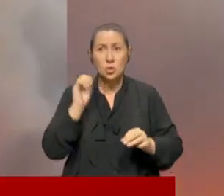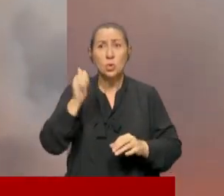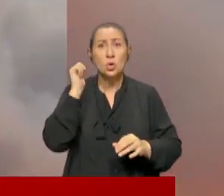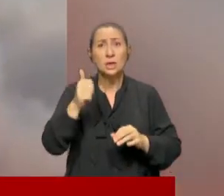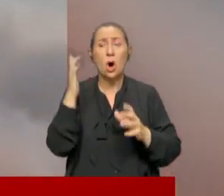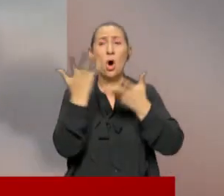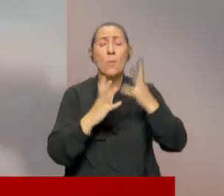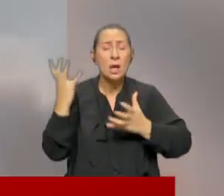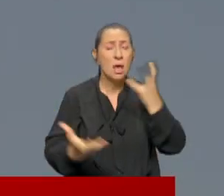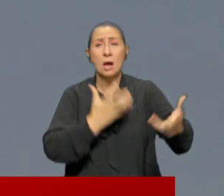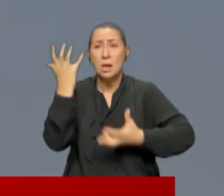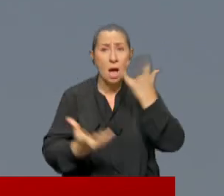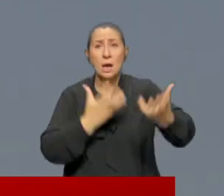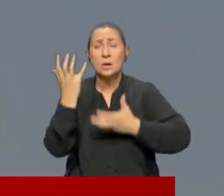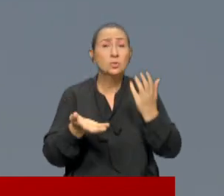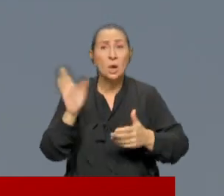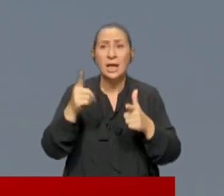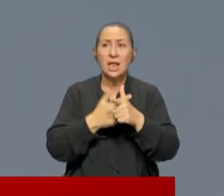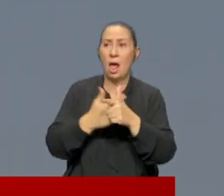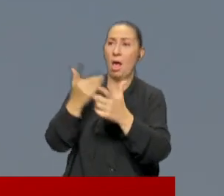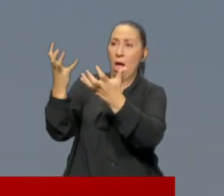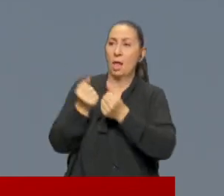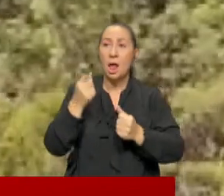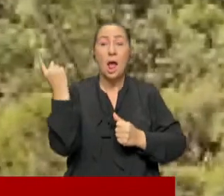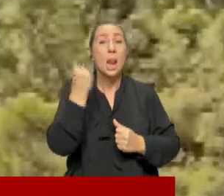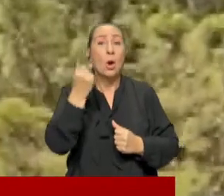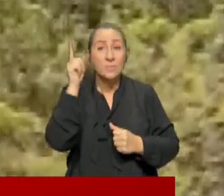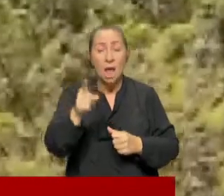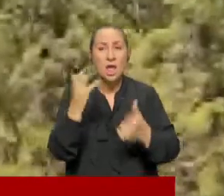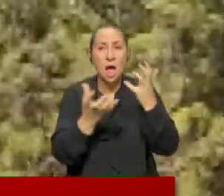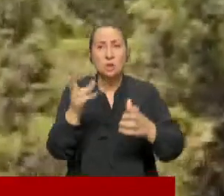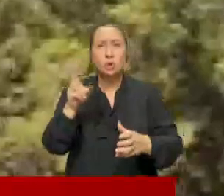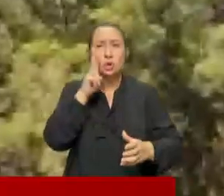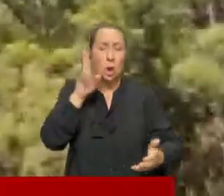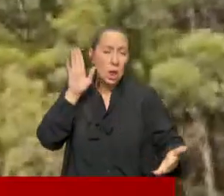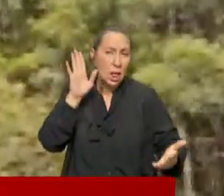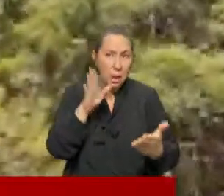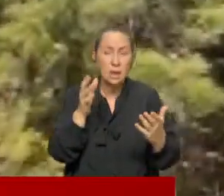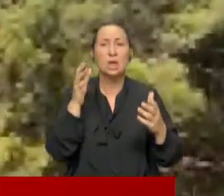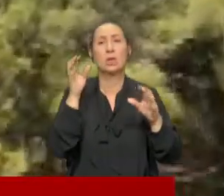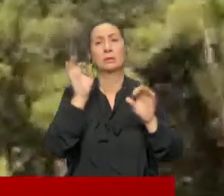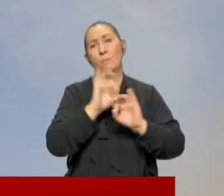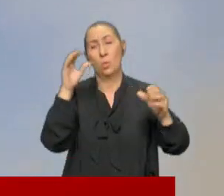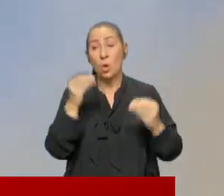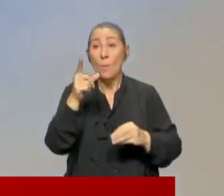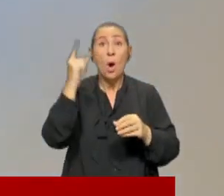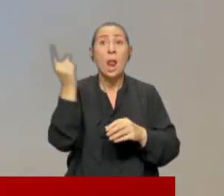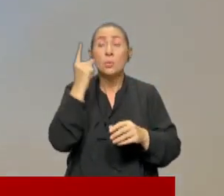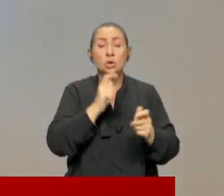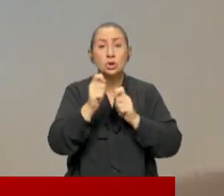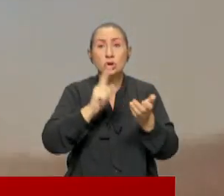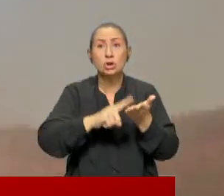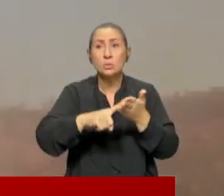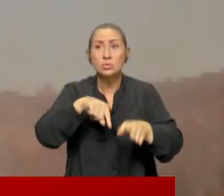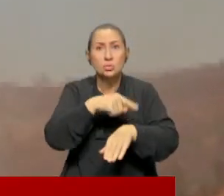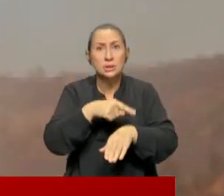günlerce süren orman yangınının ardından kiralanan helikopterler yangının sonuna da olsa yetişebilmişti. Ancak o helikopterlerin